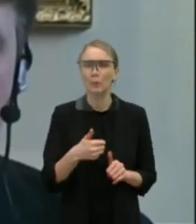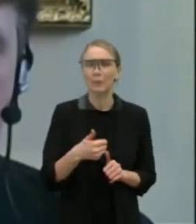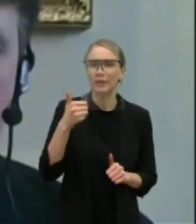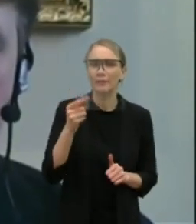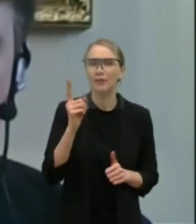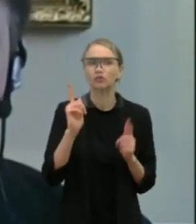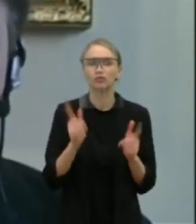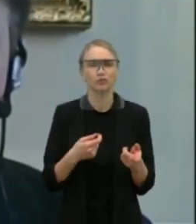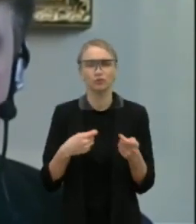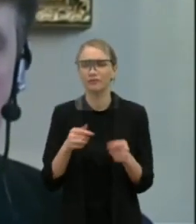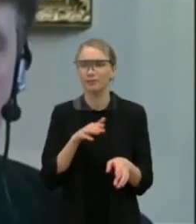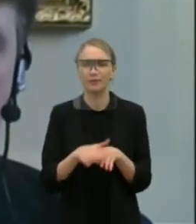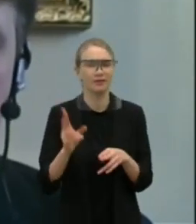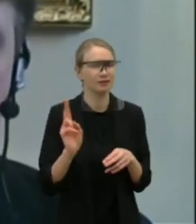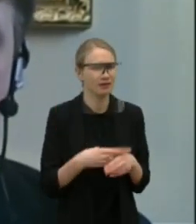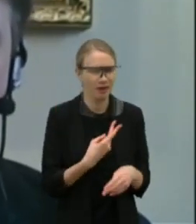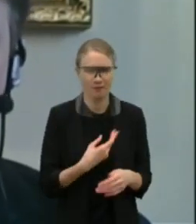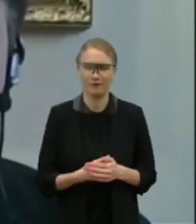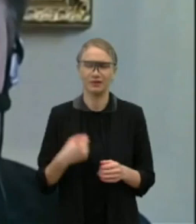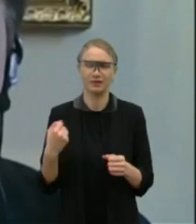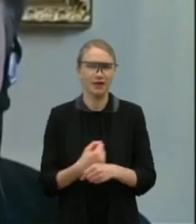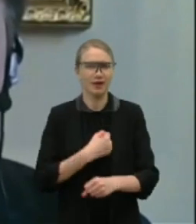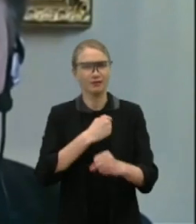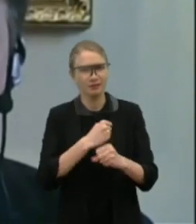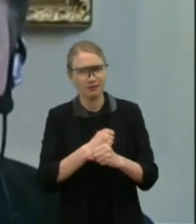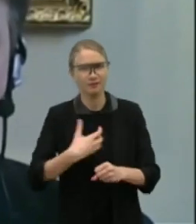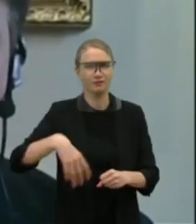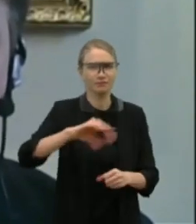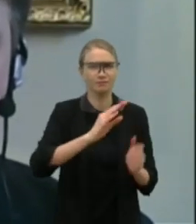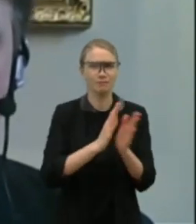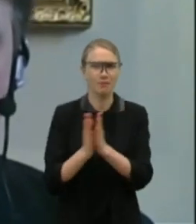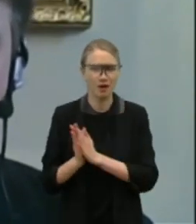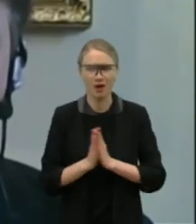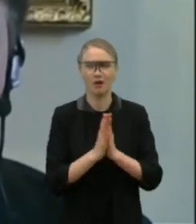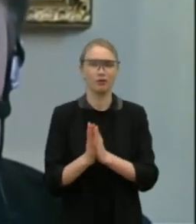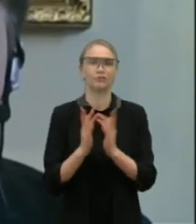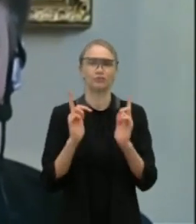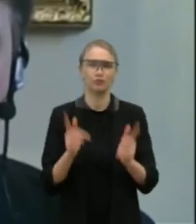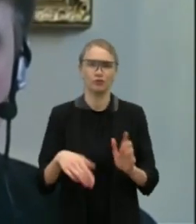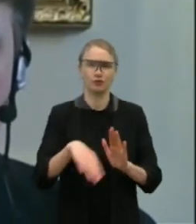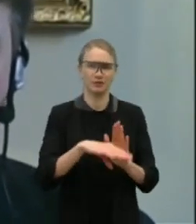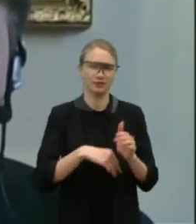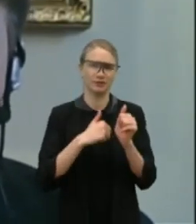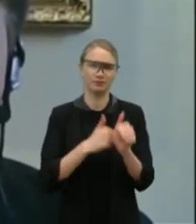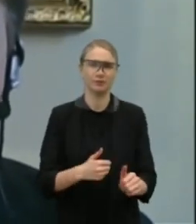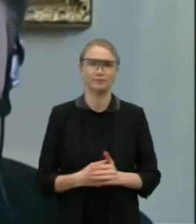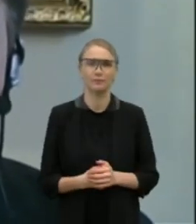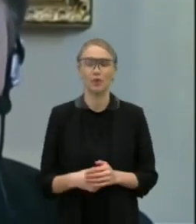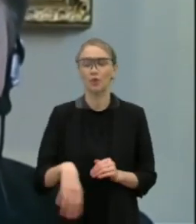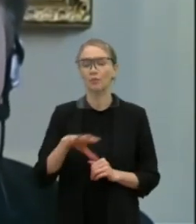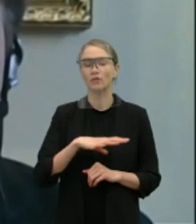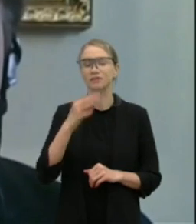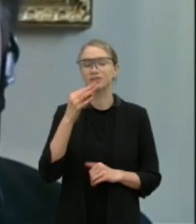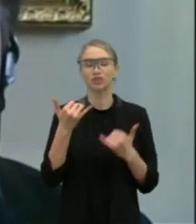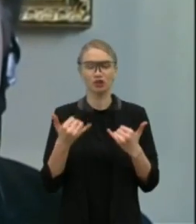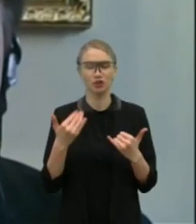įveikėme šitą virusą ir, sakykime, na, mūsų situacija jinai tikrai stabiliai gerėja. Kas buvo paminėta ir